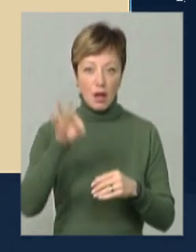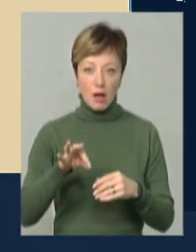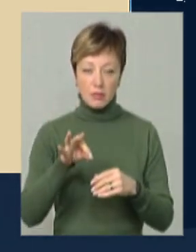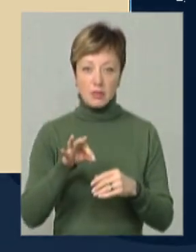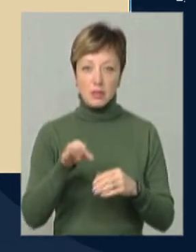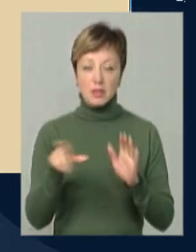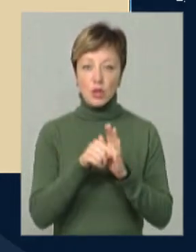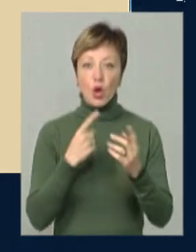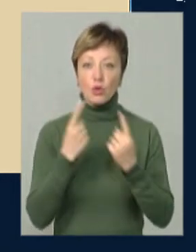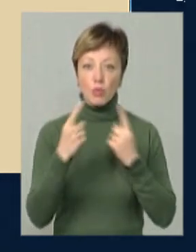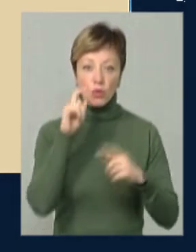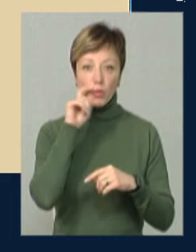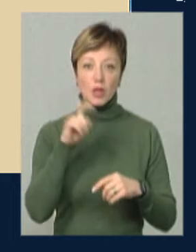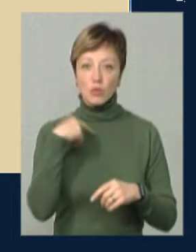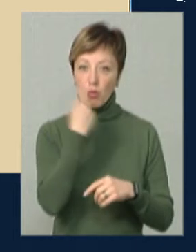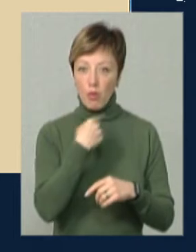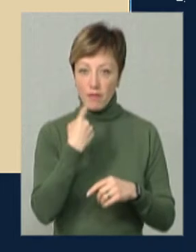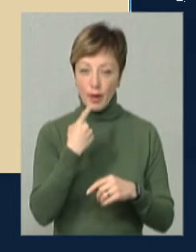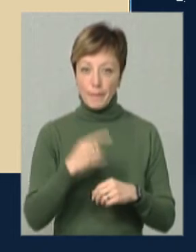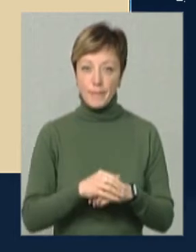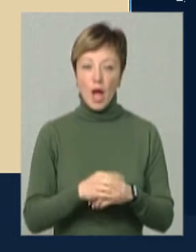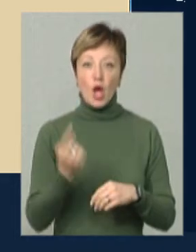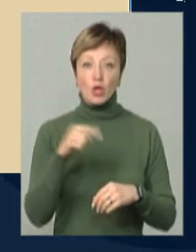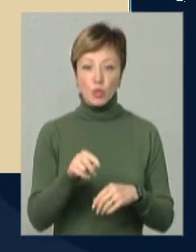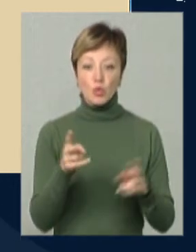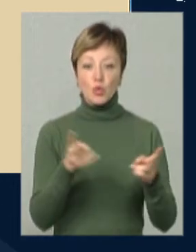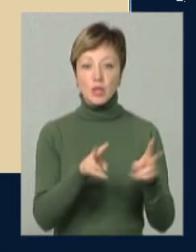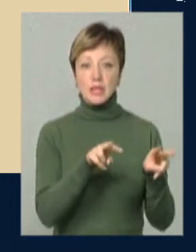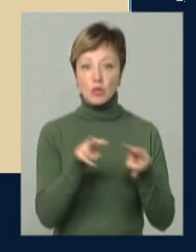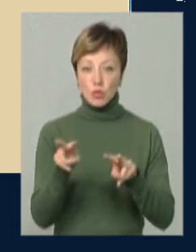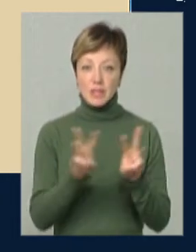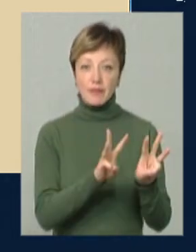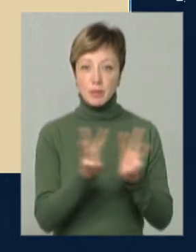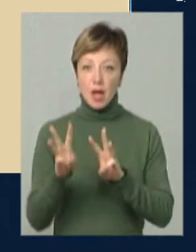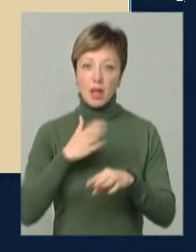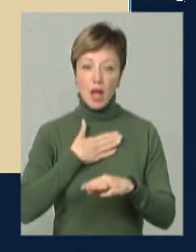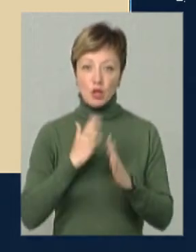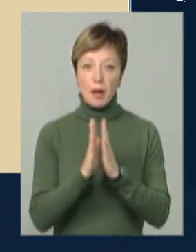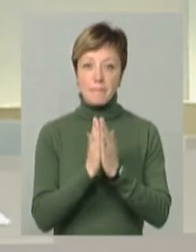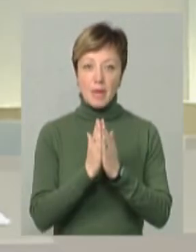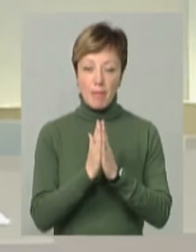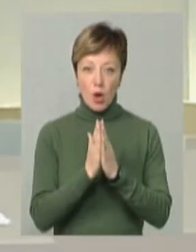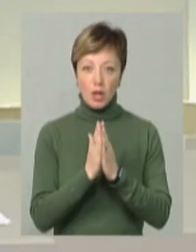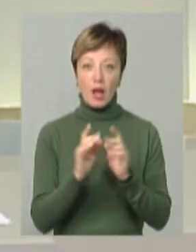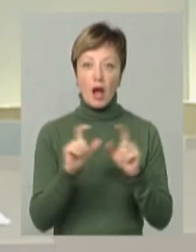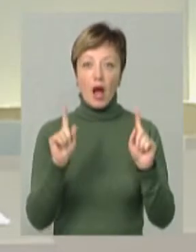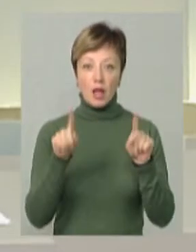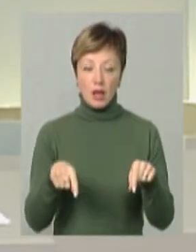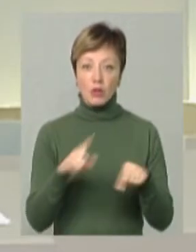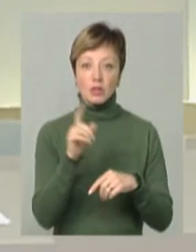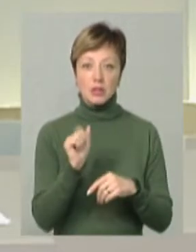з розмовної української мови. Тому слідкуйте за веб-сайтом нашої бібліотеки, а також